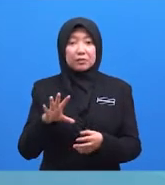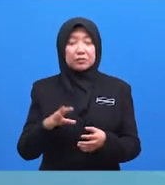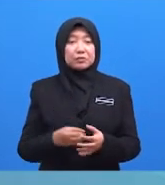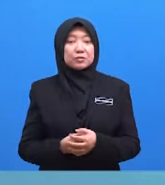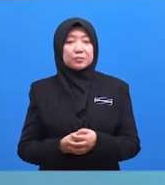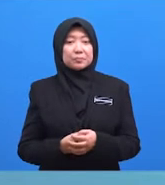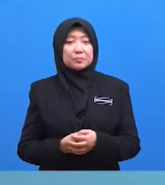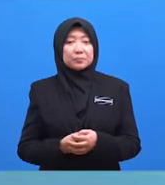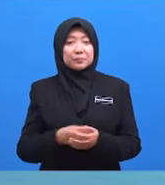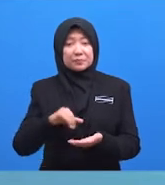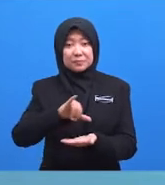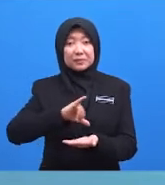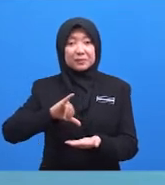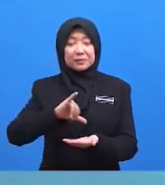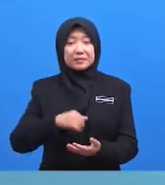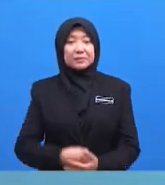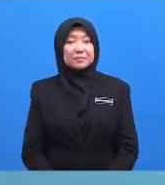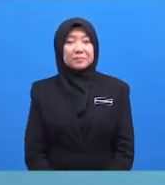segar bersama dressing.